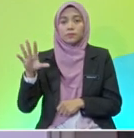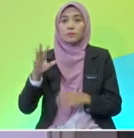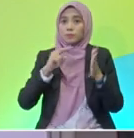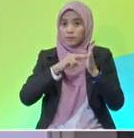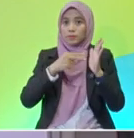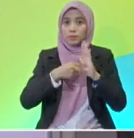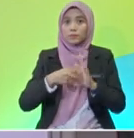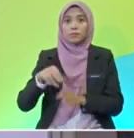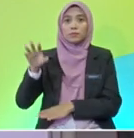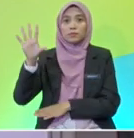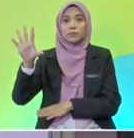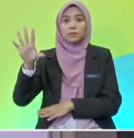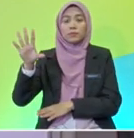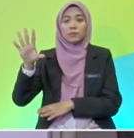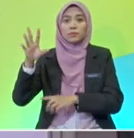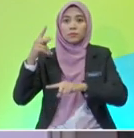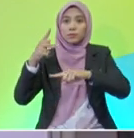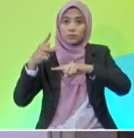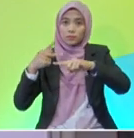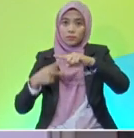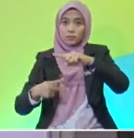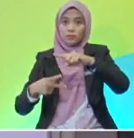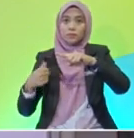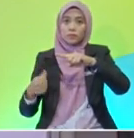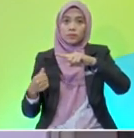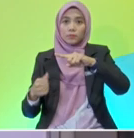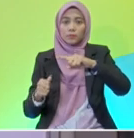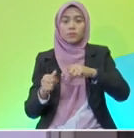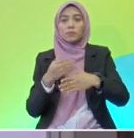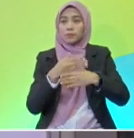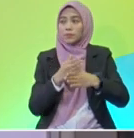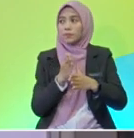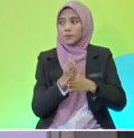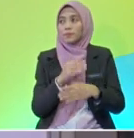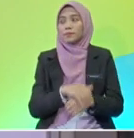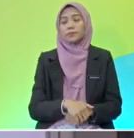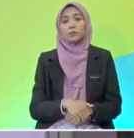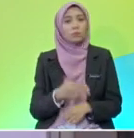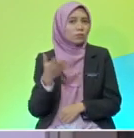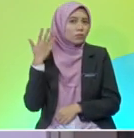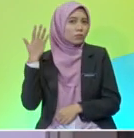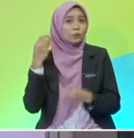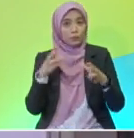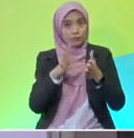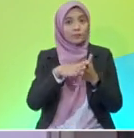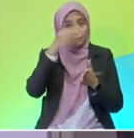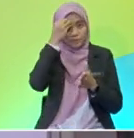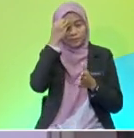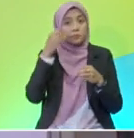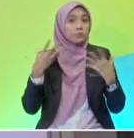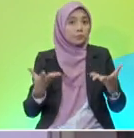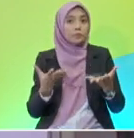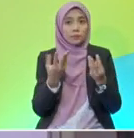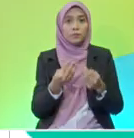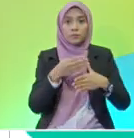bahagia 2/10 Oke mereka sudah belajar bagaimana anak membahagia pecahan